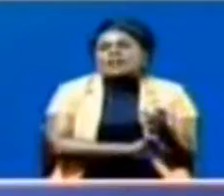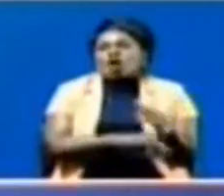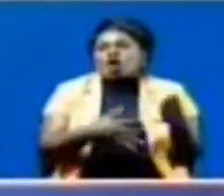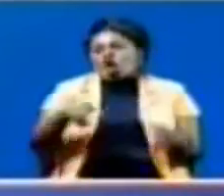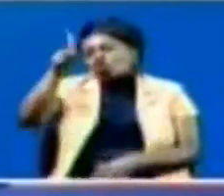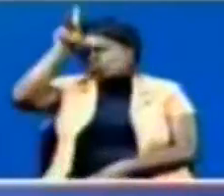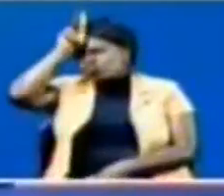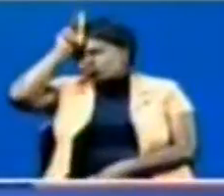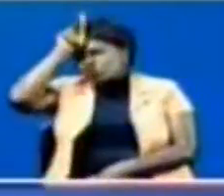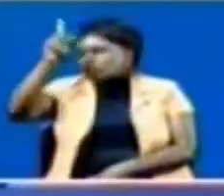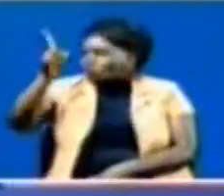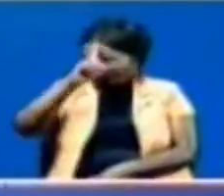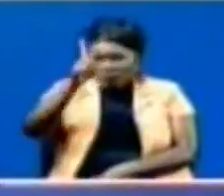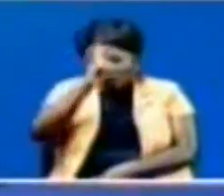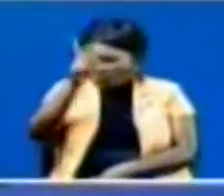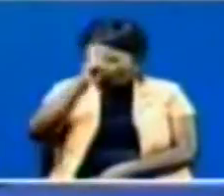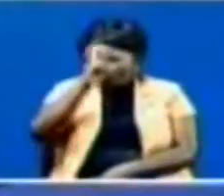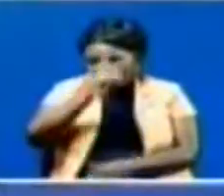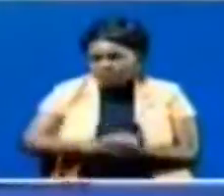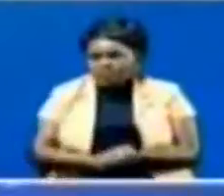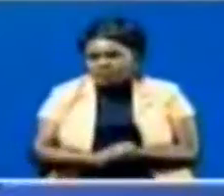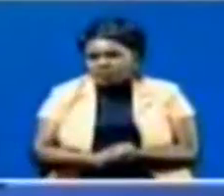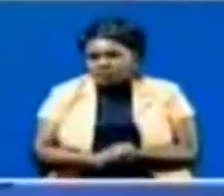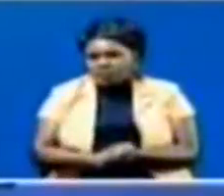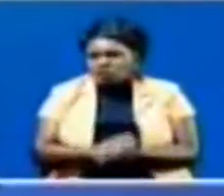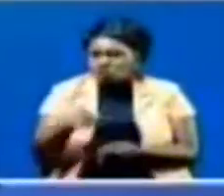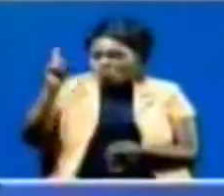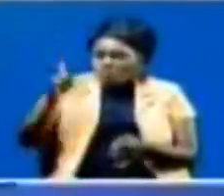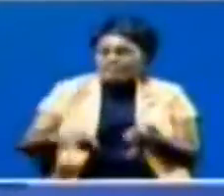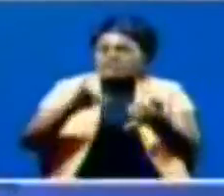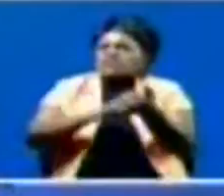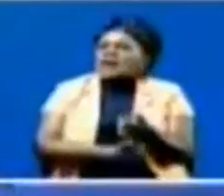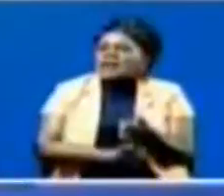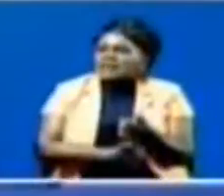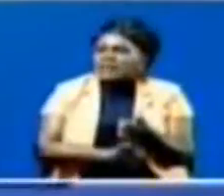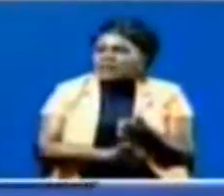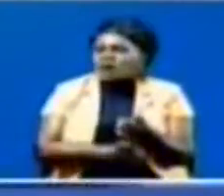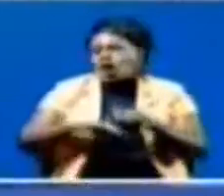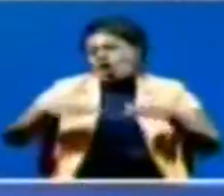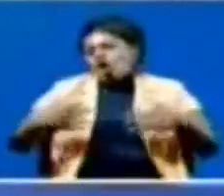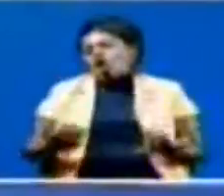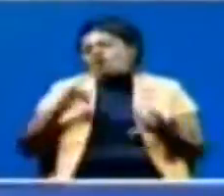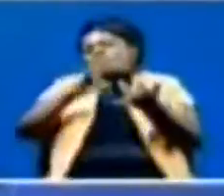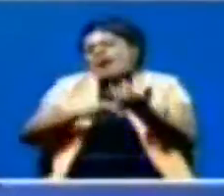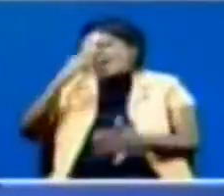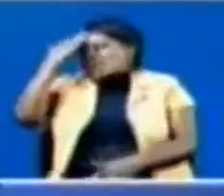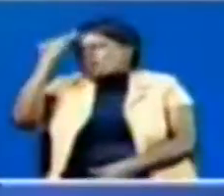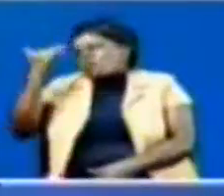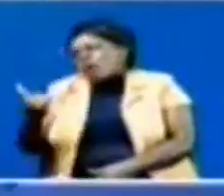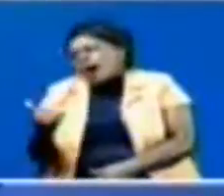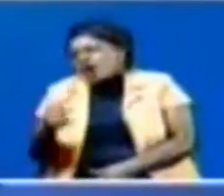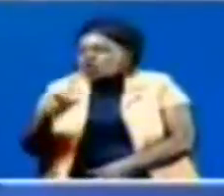zikienda malishoni na mlisha nako nyuma ni lazima na wewe uonekane umeoa ama umeoa kukubali